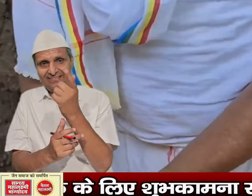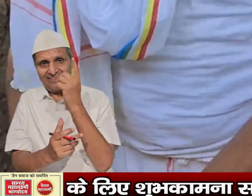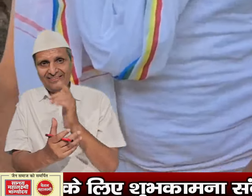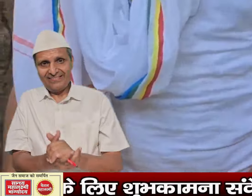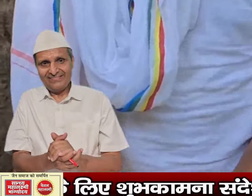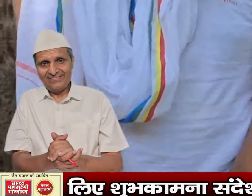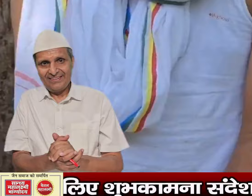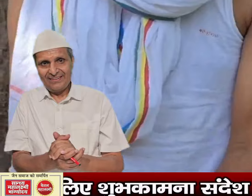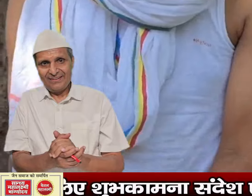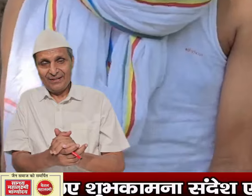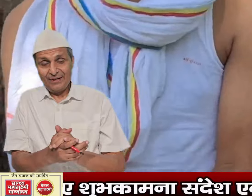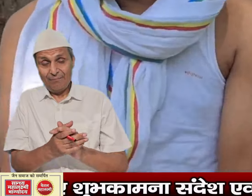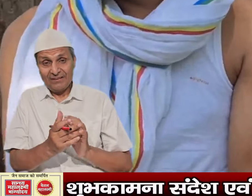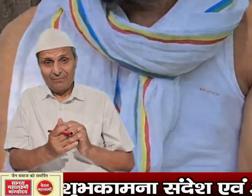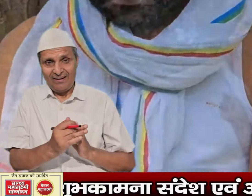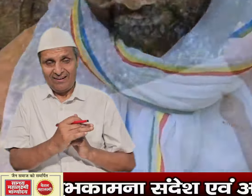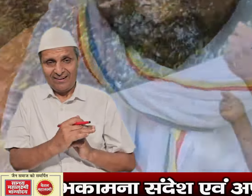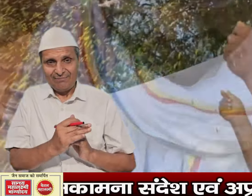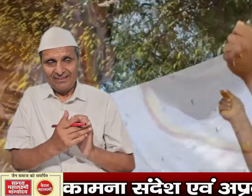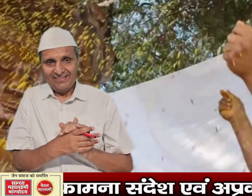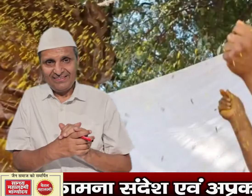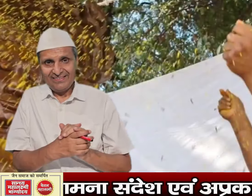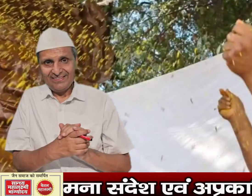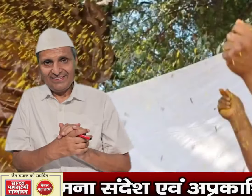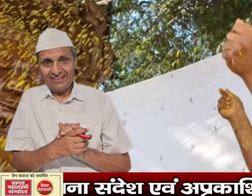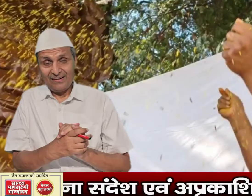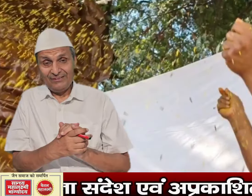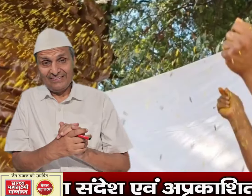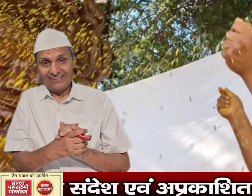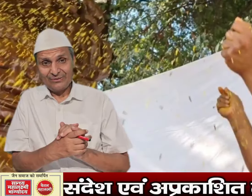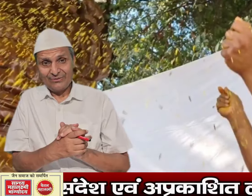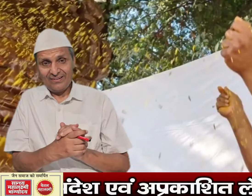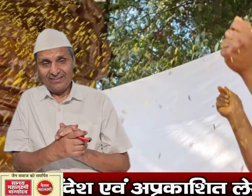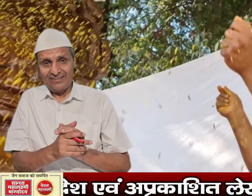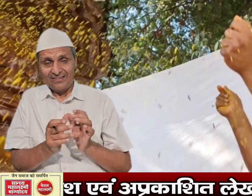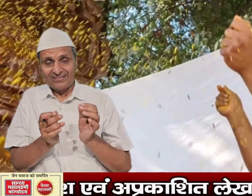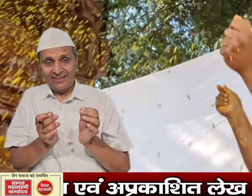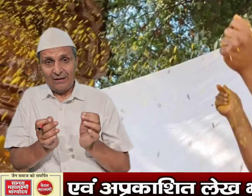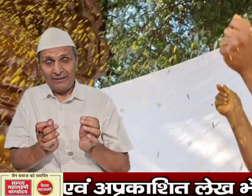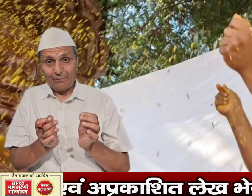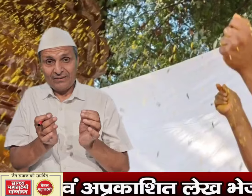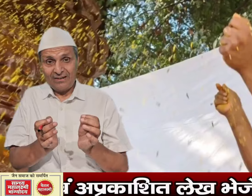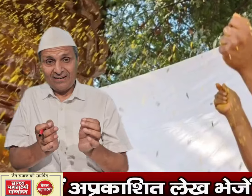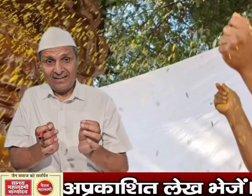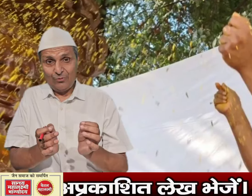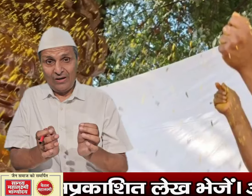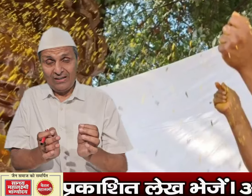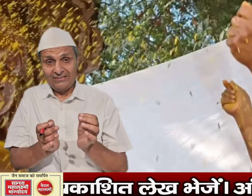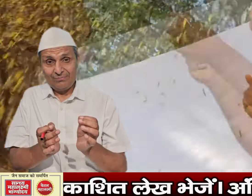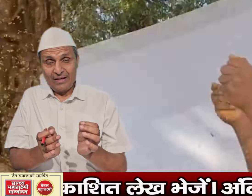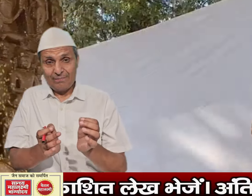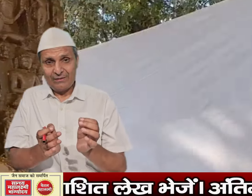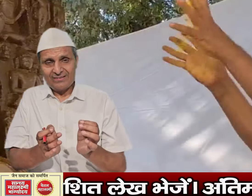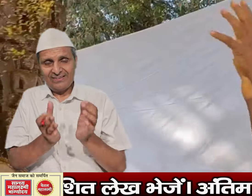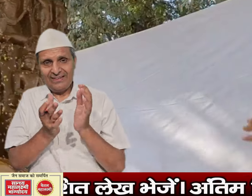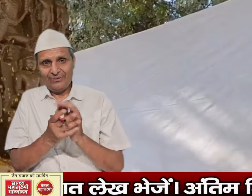अभिषेक करिए प्रतिमा आड़ी पड़ी थी अभिषेक कैसे होगा संकल्प है तब तक आर नहीं लूंगा